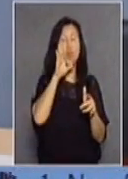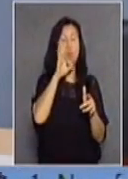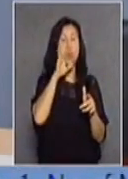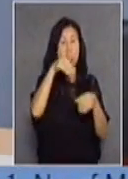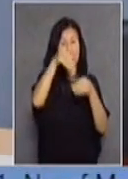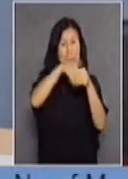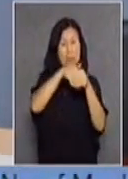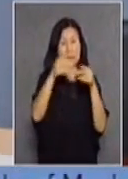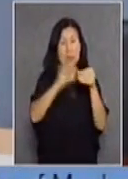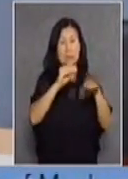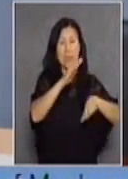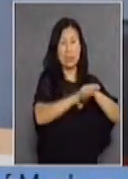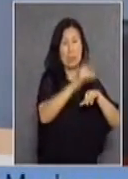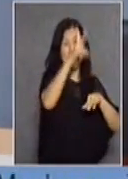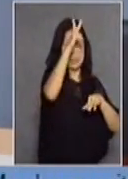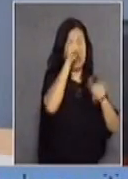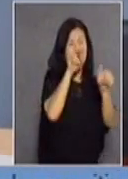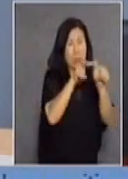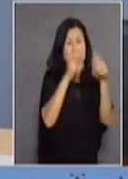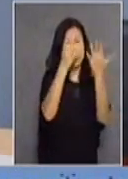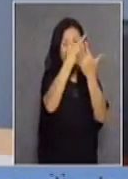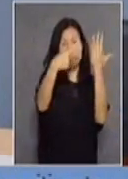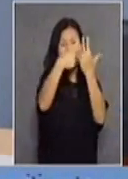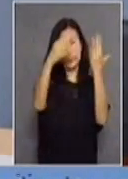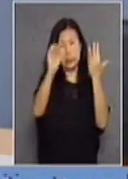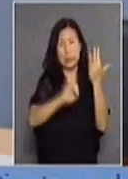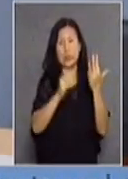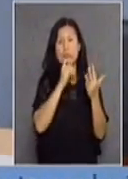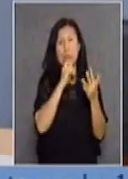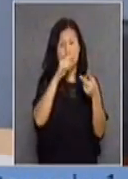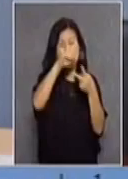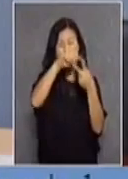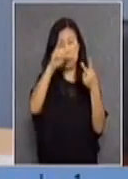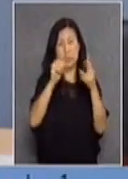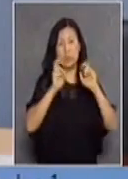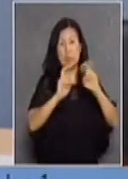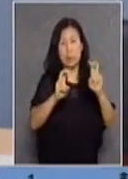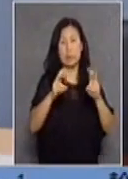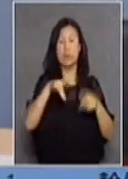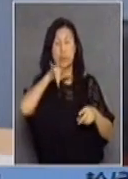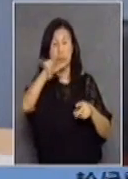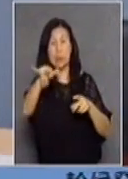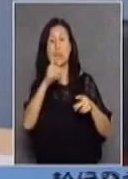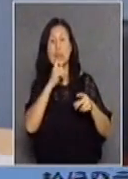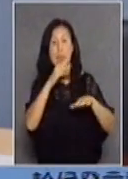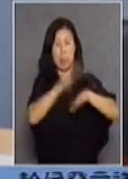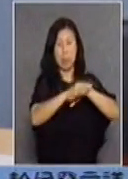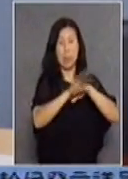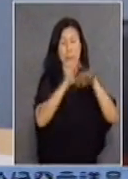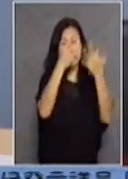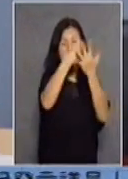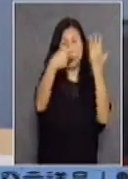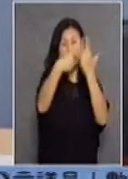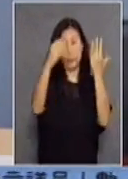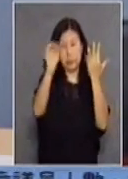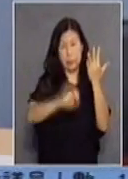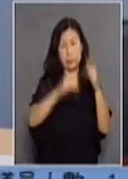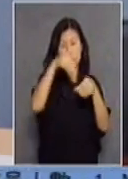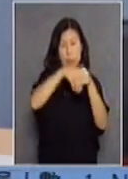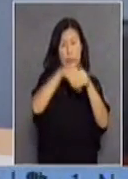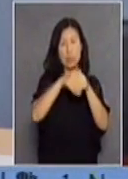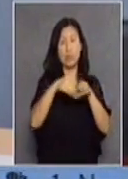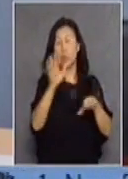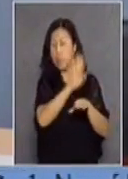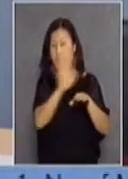府保持 50% 的控股權，政府在兩者的持股量保持在 50% 是不會